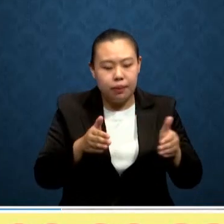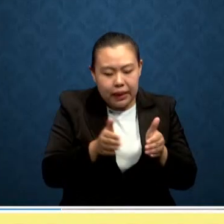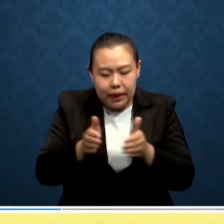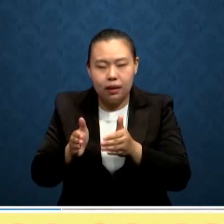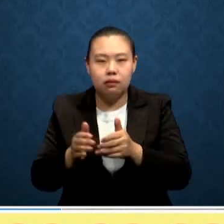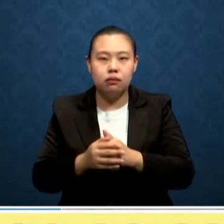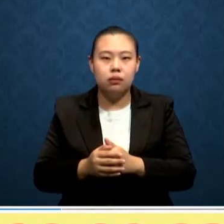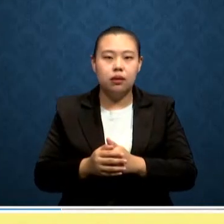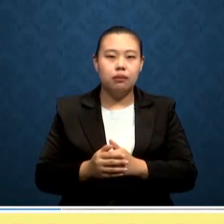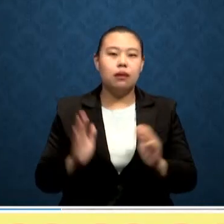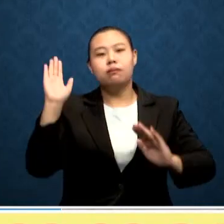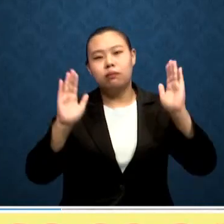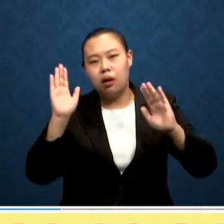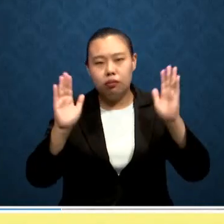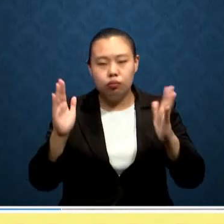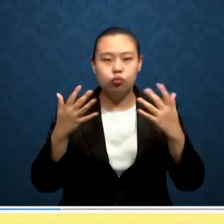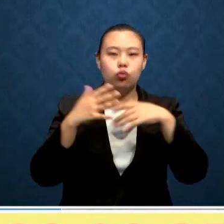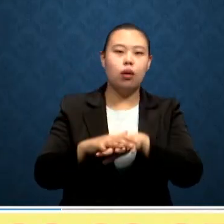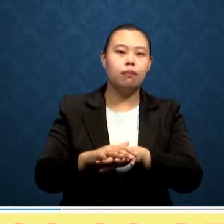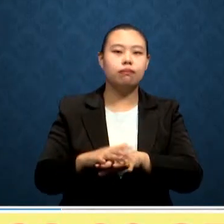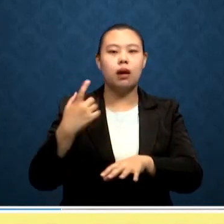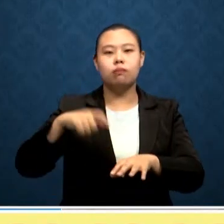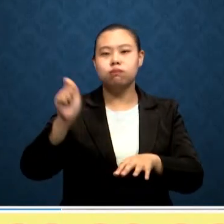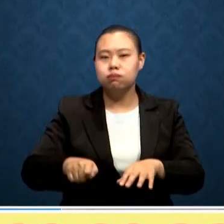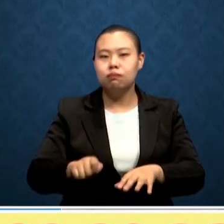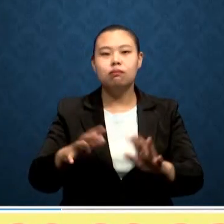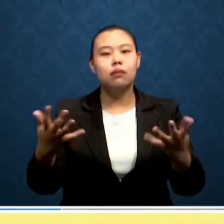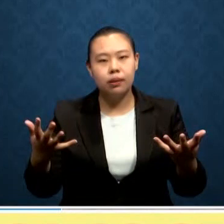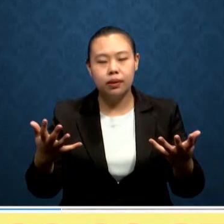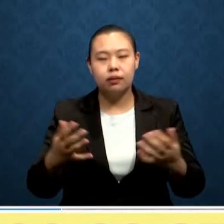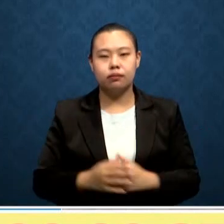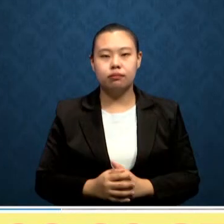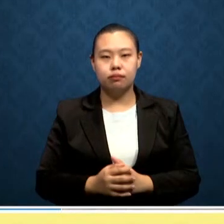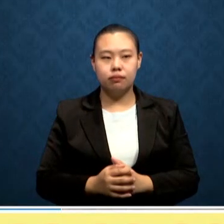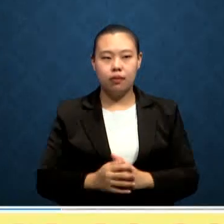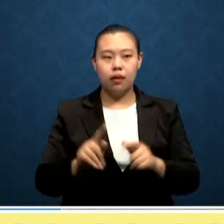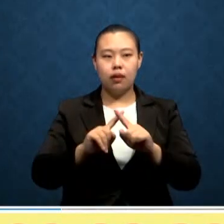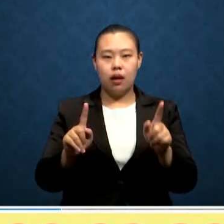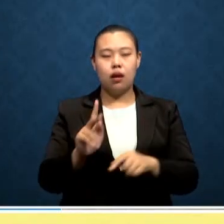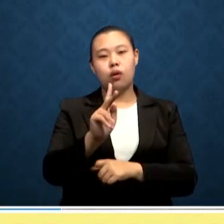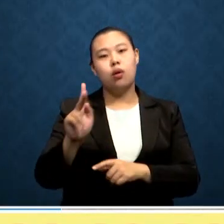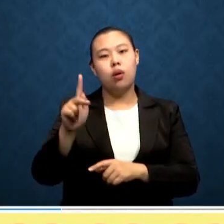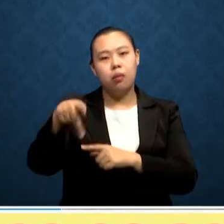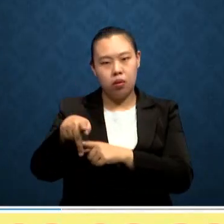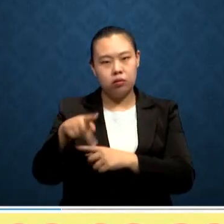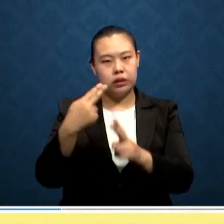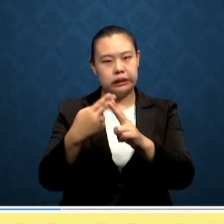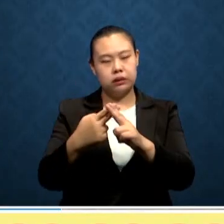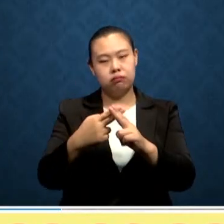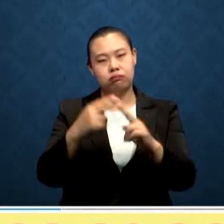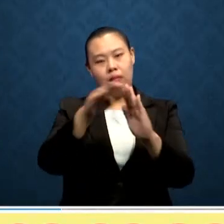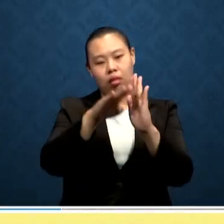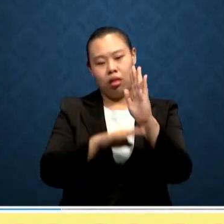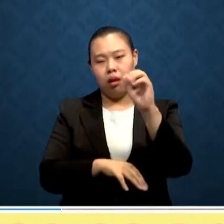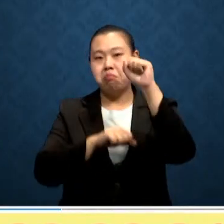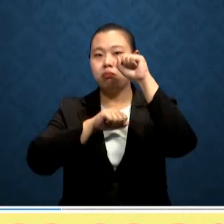ผู้คนในวงการแต่คอพอยังดันประกาศรายชื่อถามว่านี่คือเพื่อประโยช